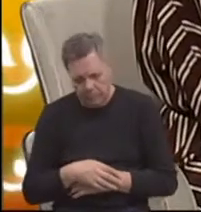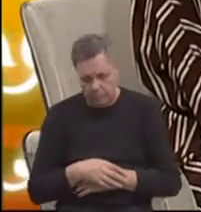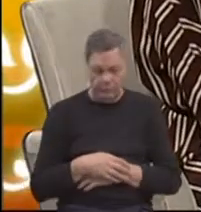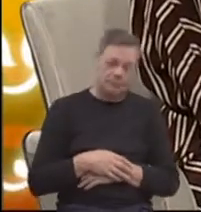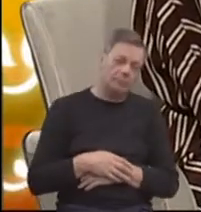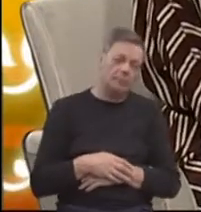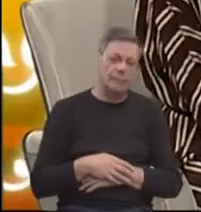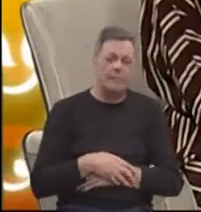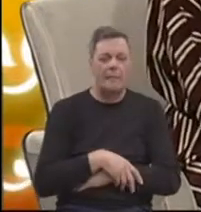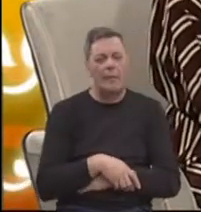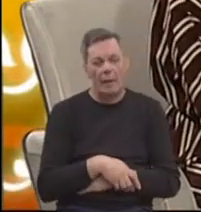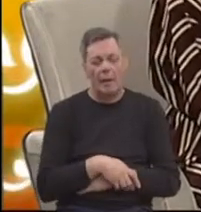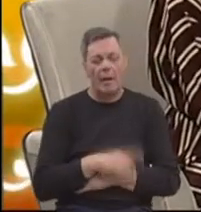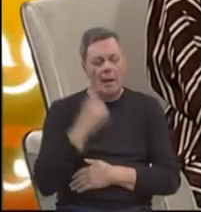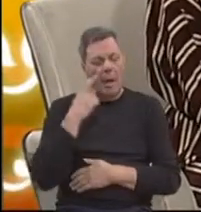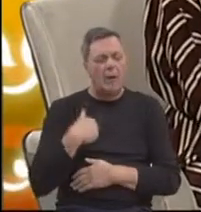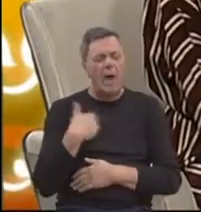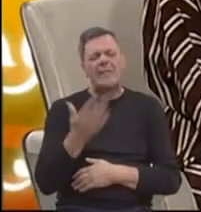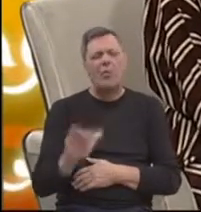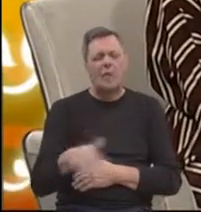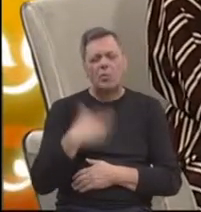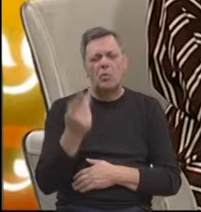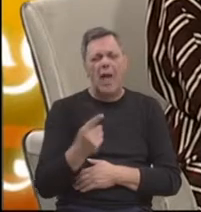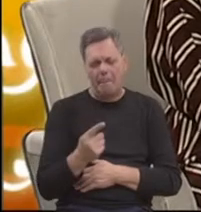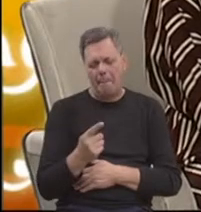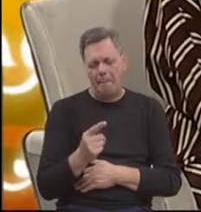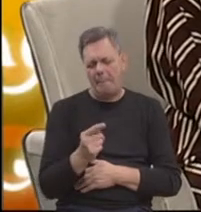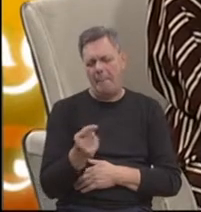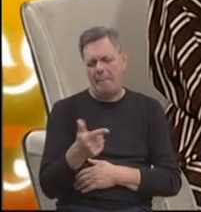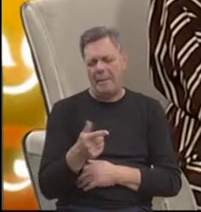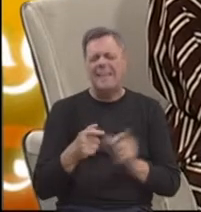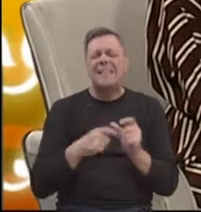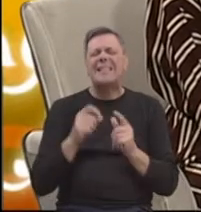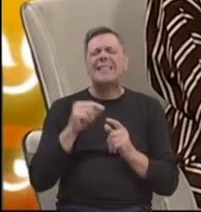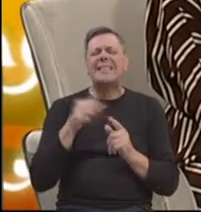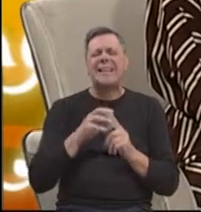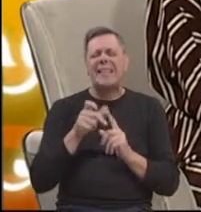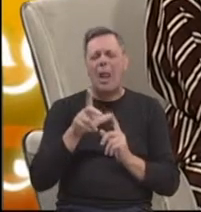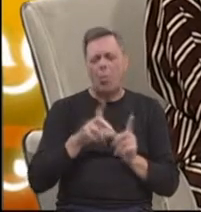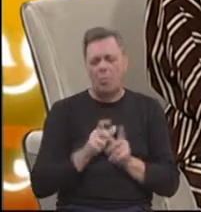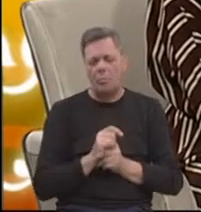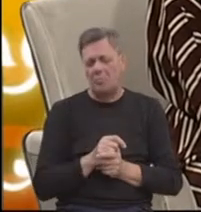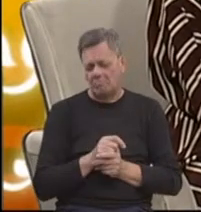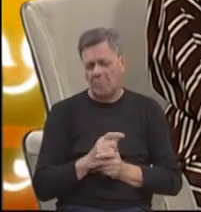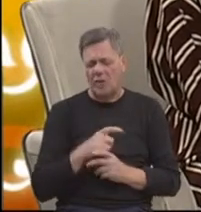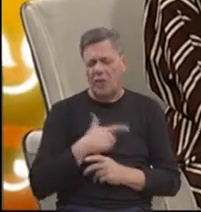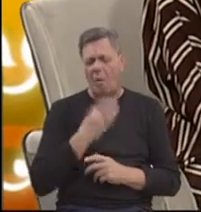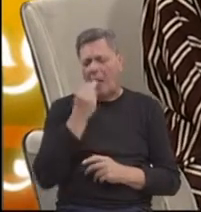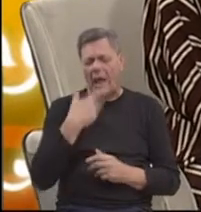Ne treba se opterećivati ako ja svom djetetu dajem sardelicu. Ne, mi ne smijemo misliti da živeći na hrani koja je